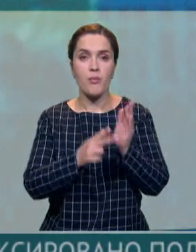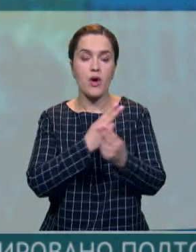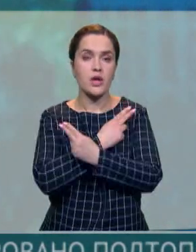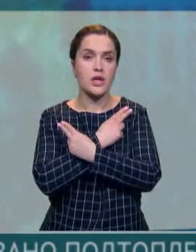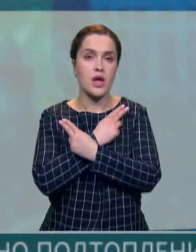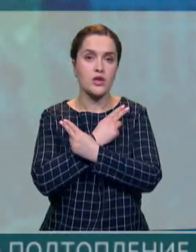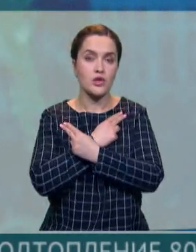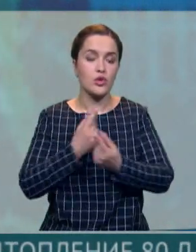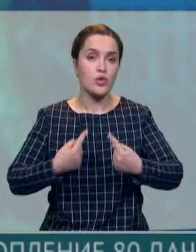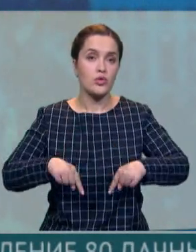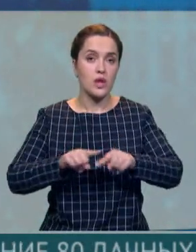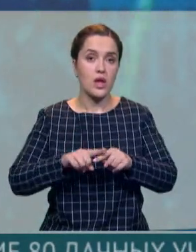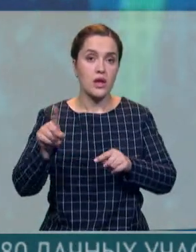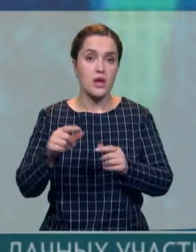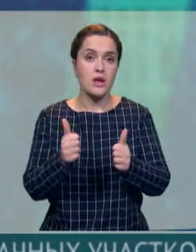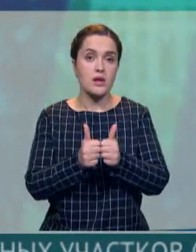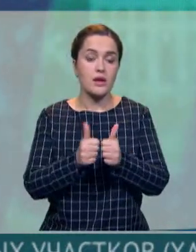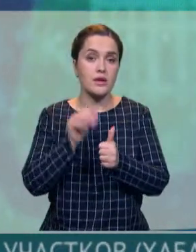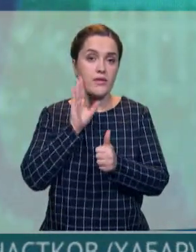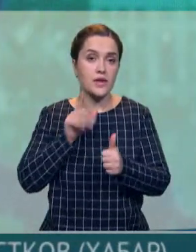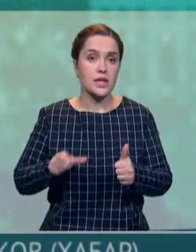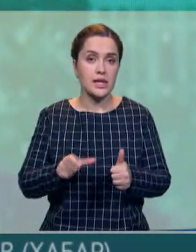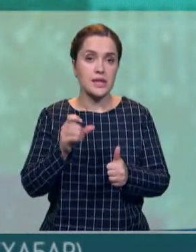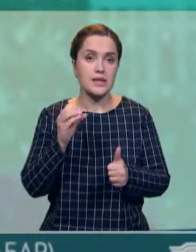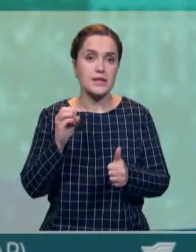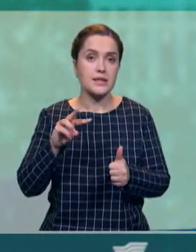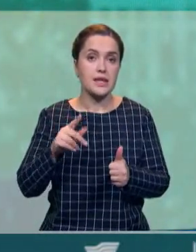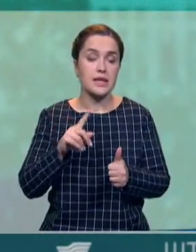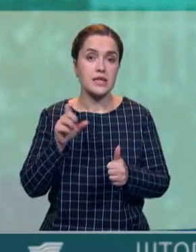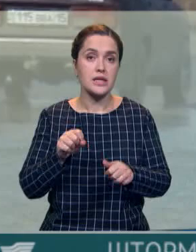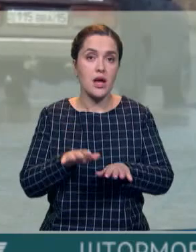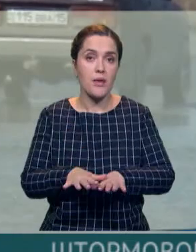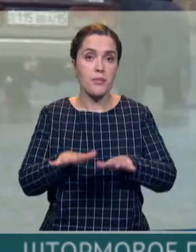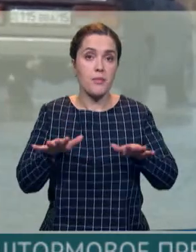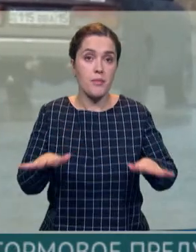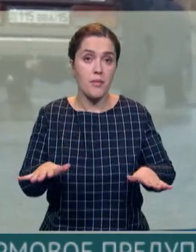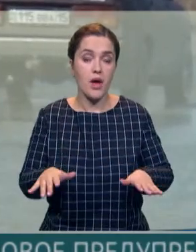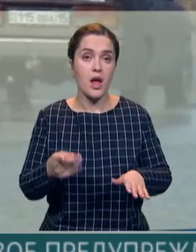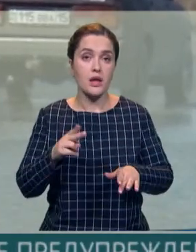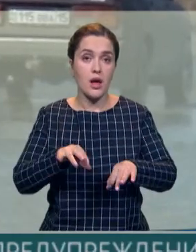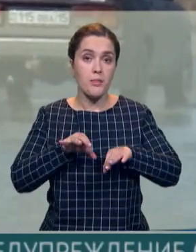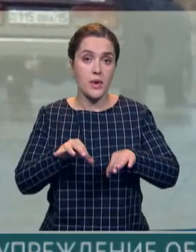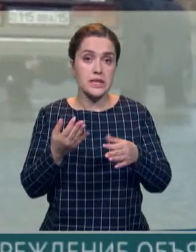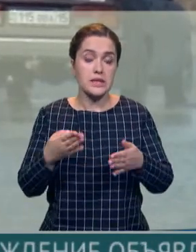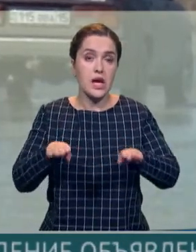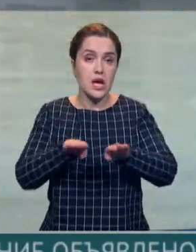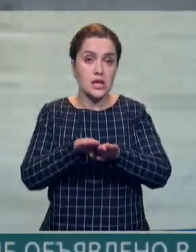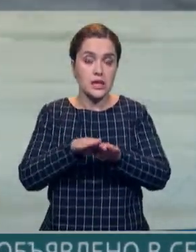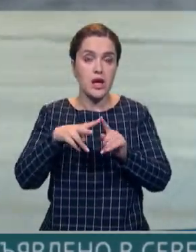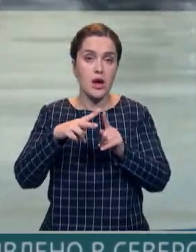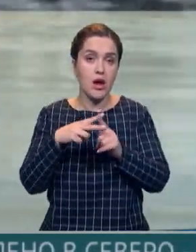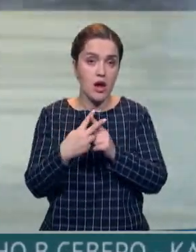80 дачных участков. Все они расположены в прибрежной зоне реки Есиль. Из-за переливов для легковых автомашин закрыта